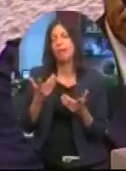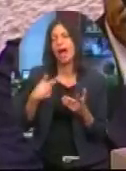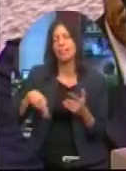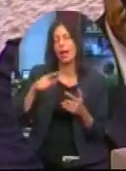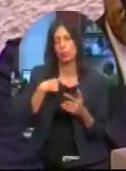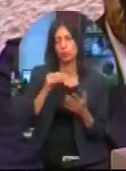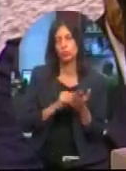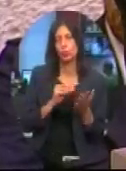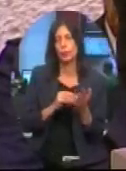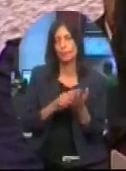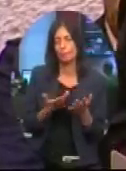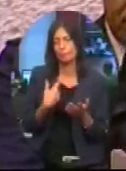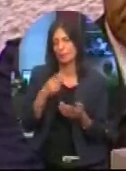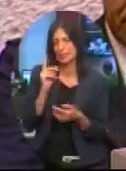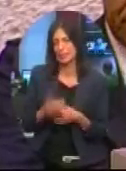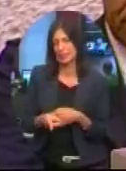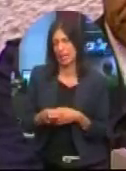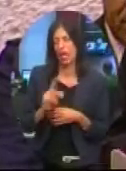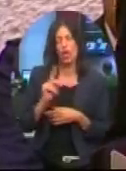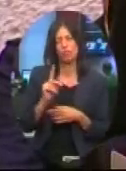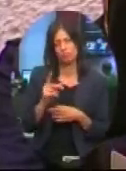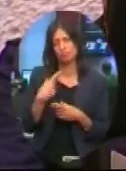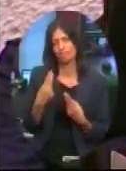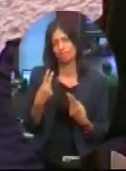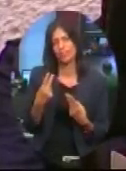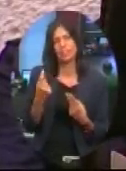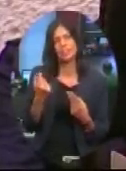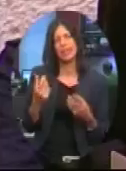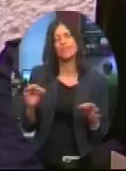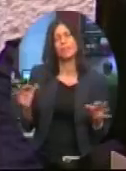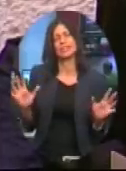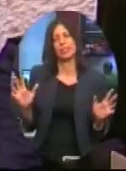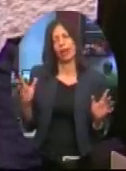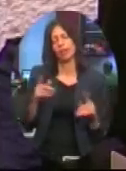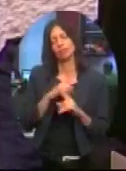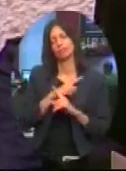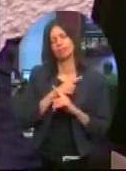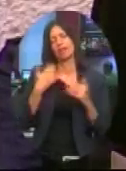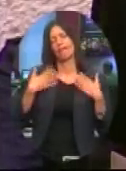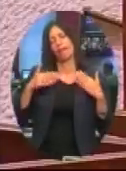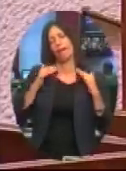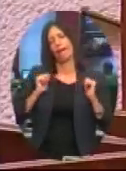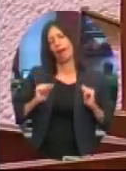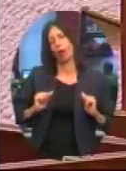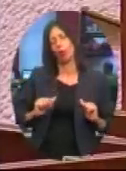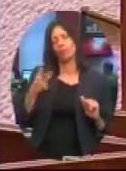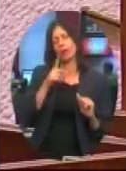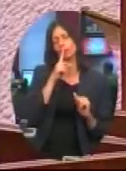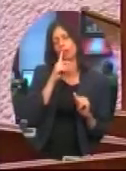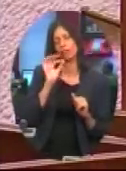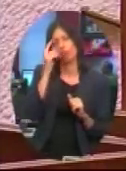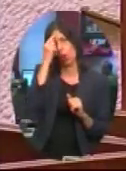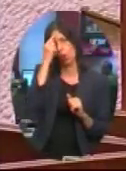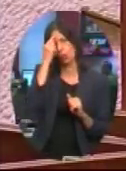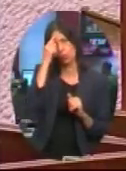זקוקים. לא תזיק לנו קצת ויפסנה, ההירגעות והשקט ההודי המסורתי.